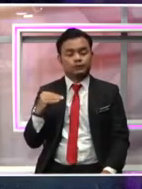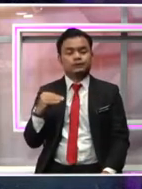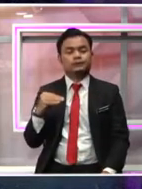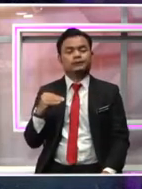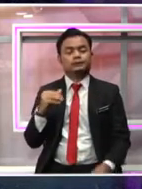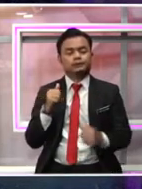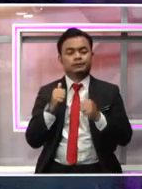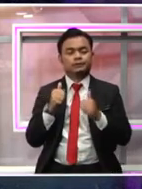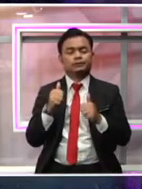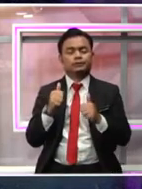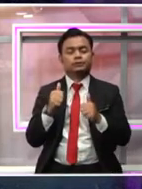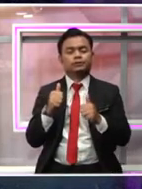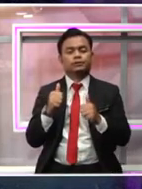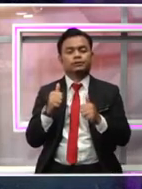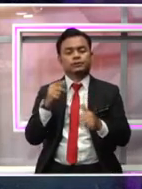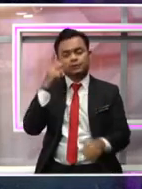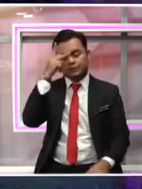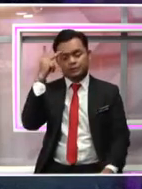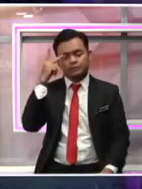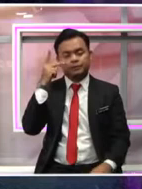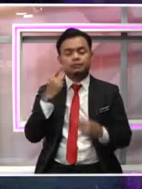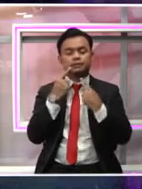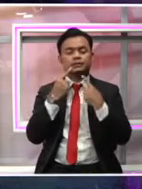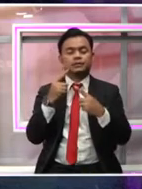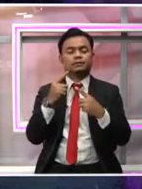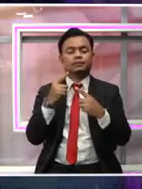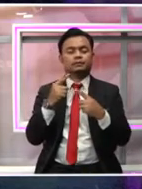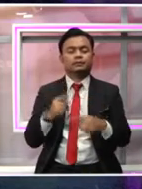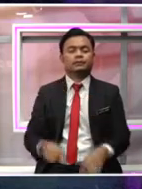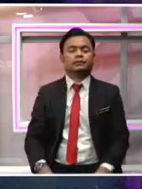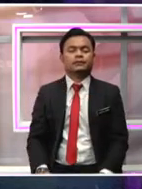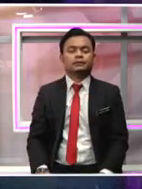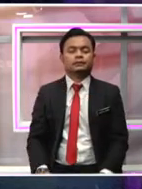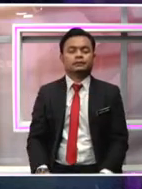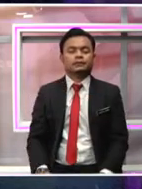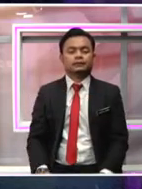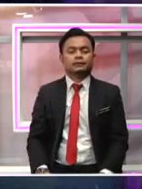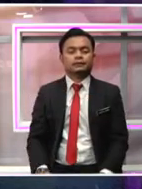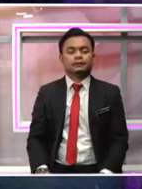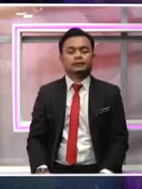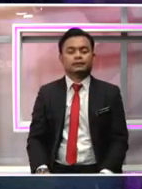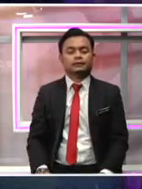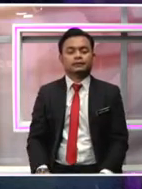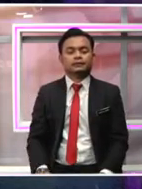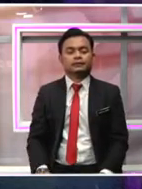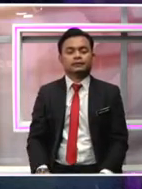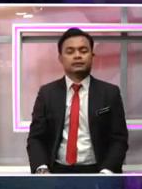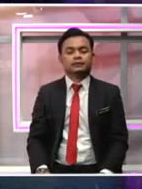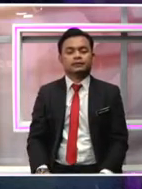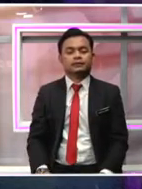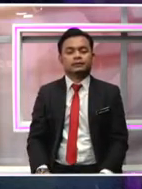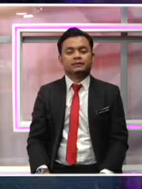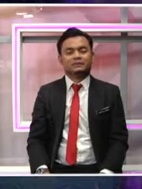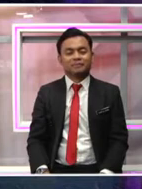ayat Tunggal Jaya guna free 10 marka lupa d'mira dan anak-anak di rumah kerana